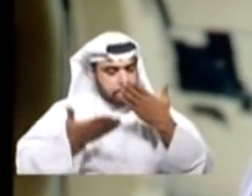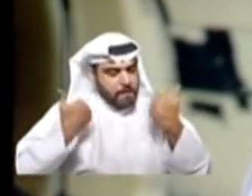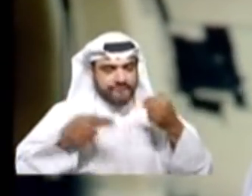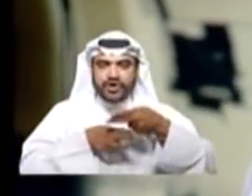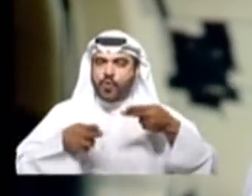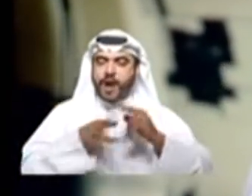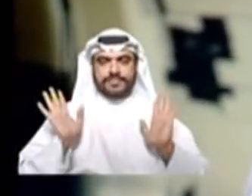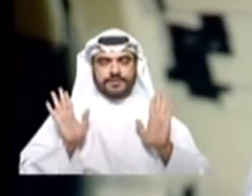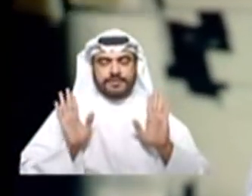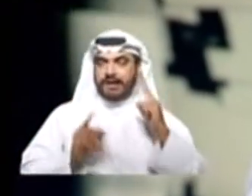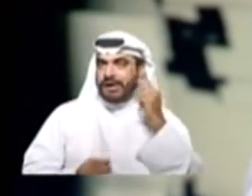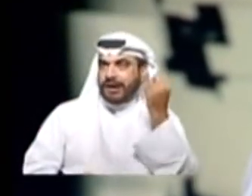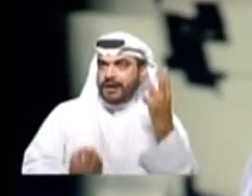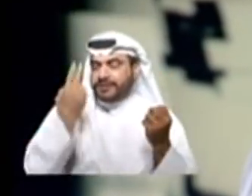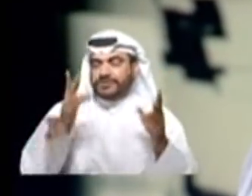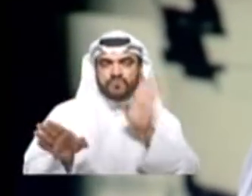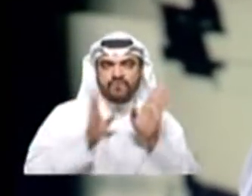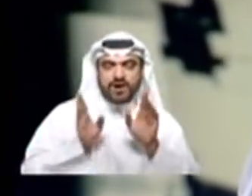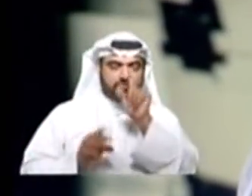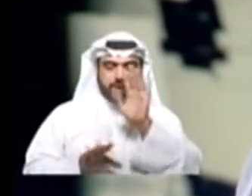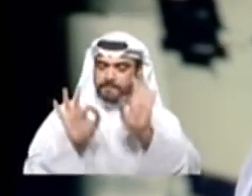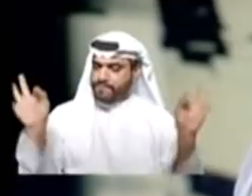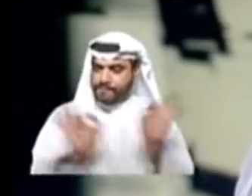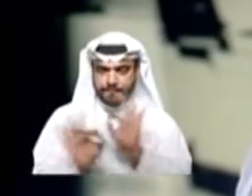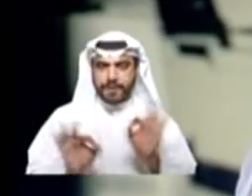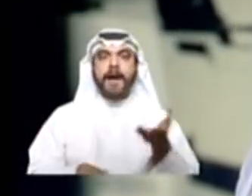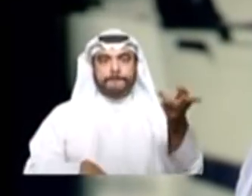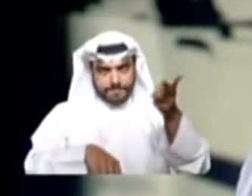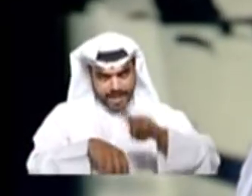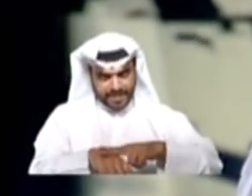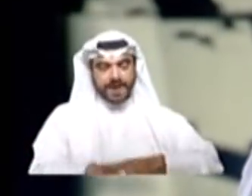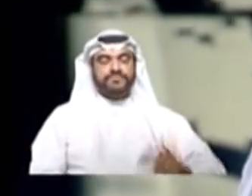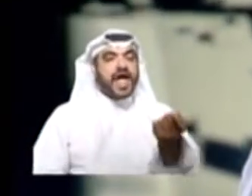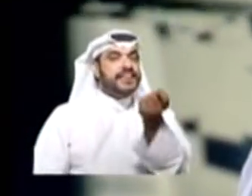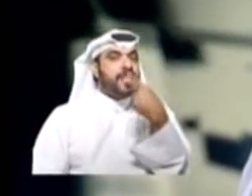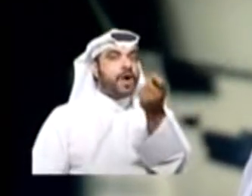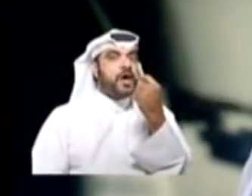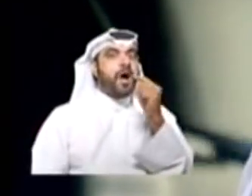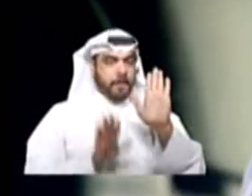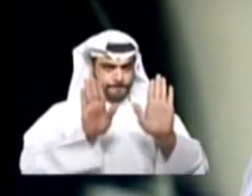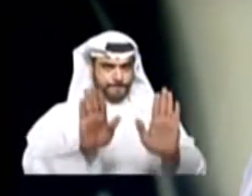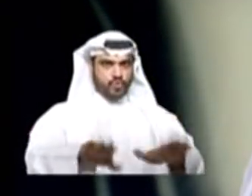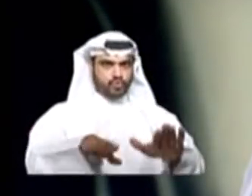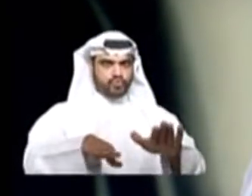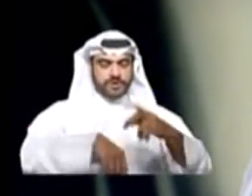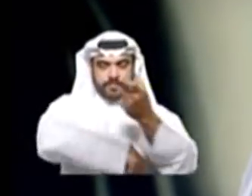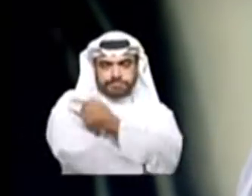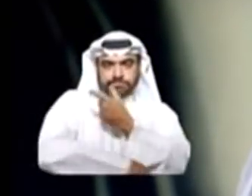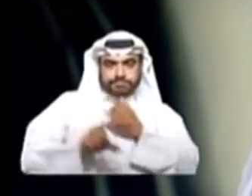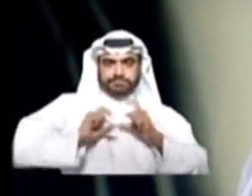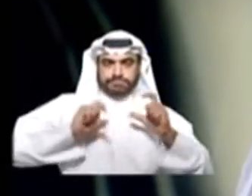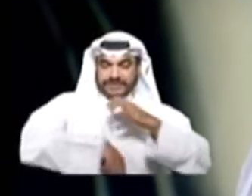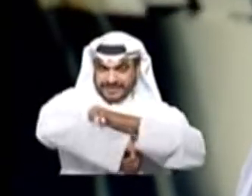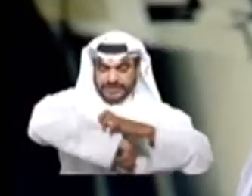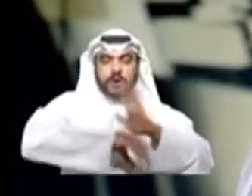صحيح. وأضاف رضا بأن المخزون الاستراتيجي لأدوية المرض تكفي لاحتياجات البلاد لثمانية أشهر،